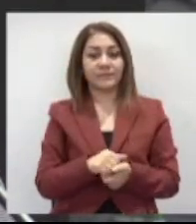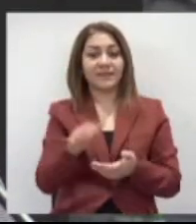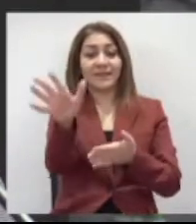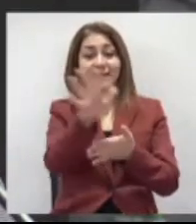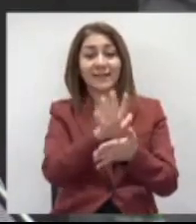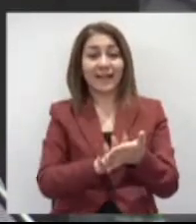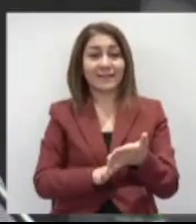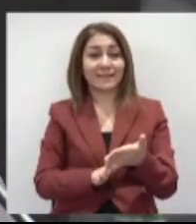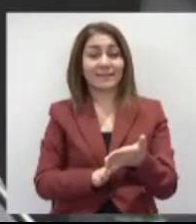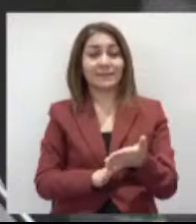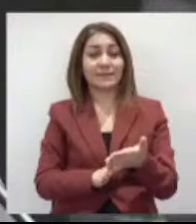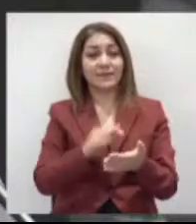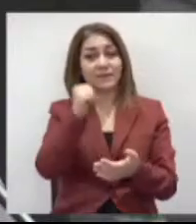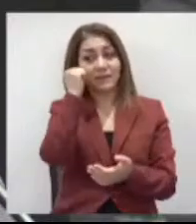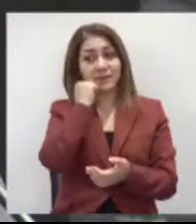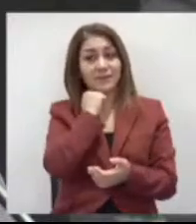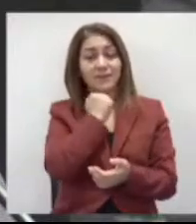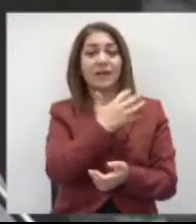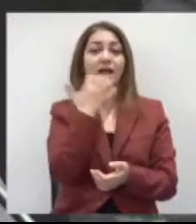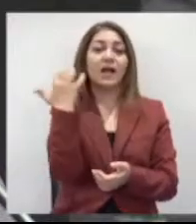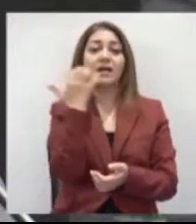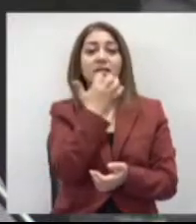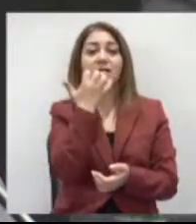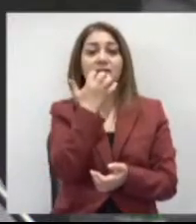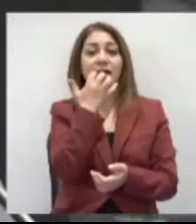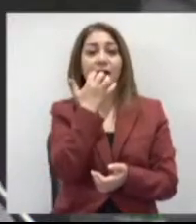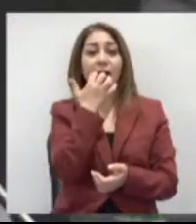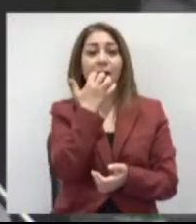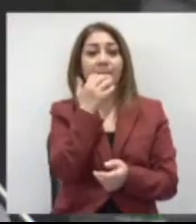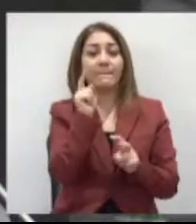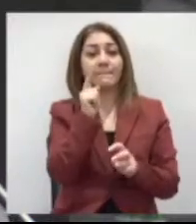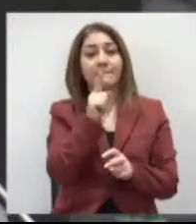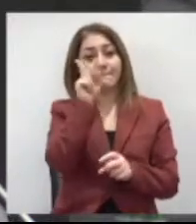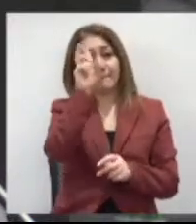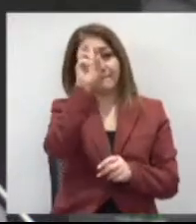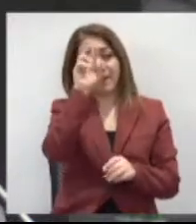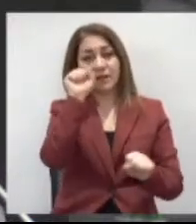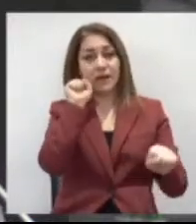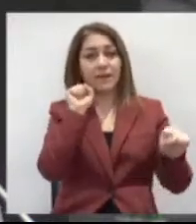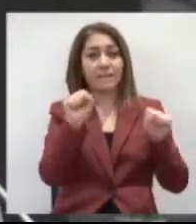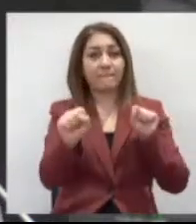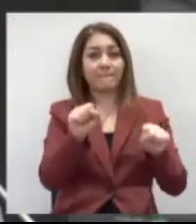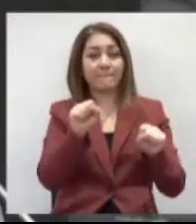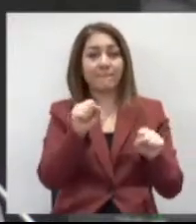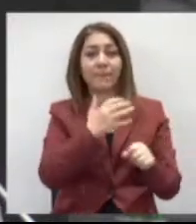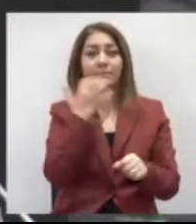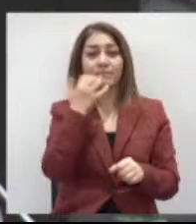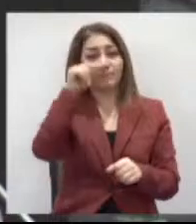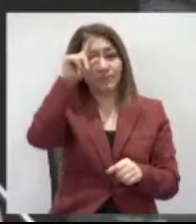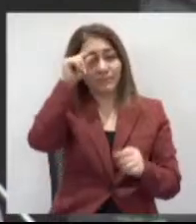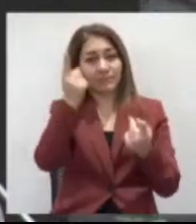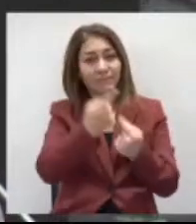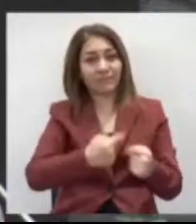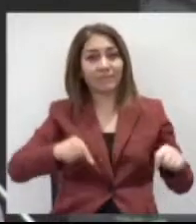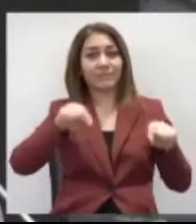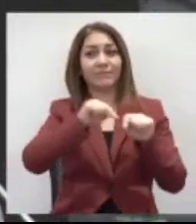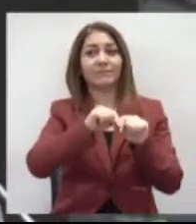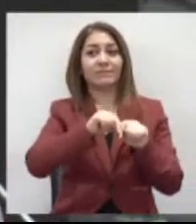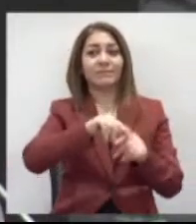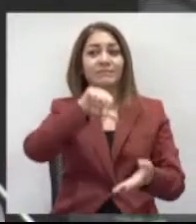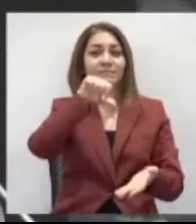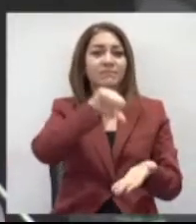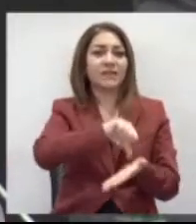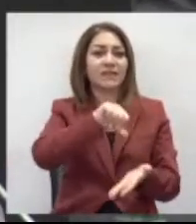տեքստը Սփյուռքի պետական կառավարման համակարգում Սփյուռքի ներգրավումը էապես հնարավորություն է, էապես